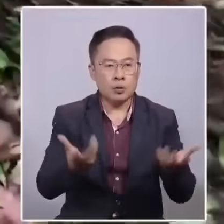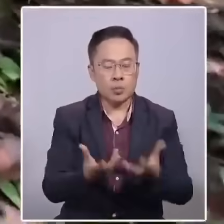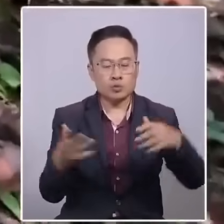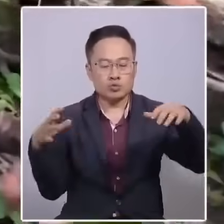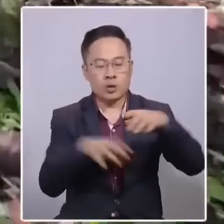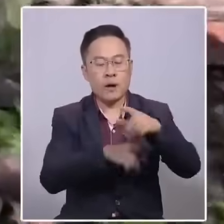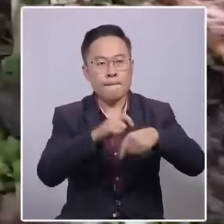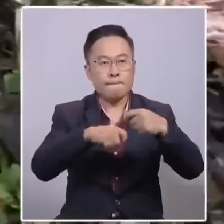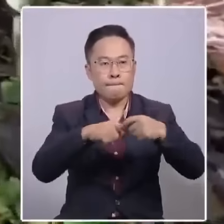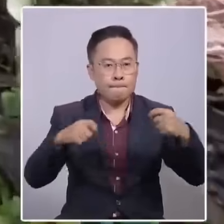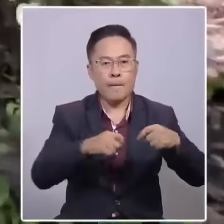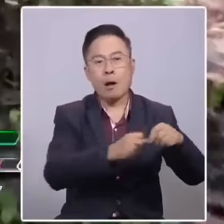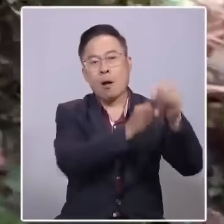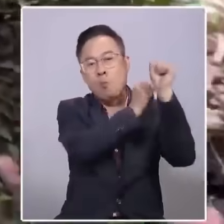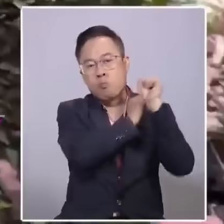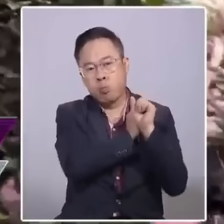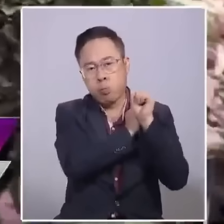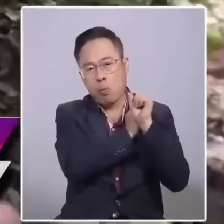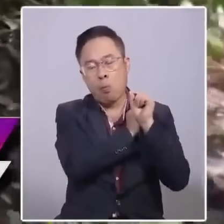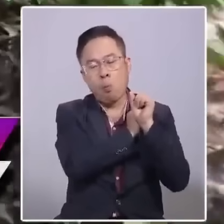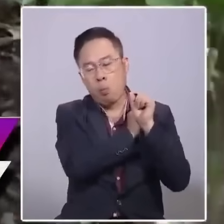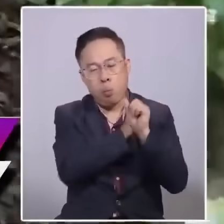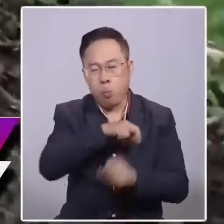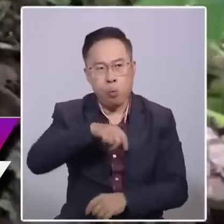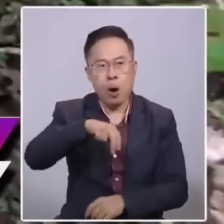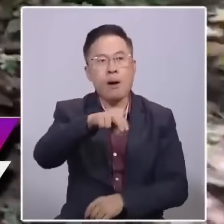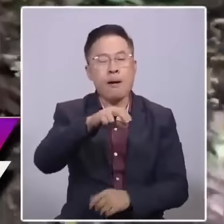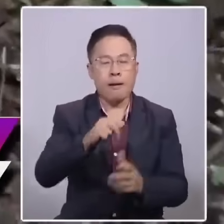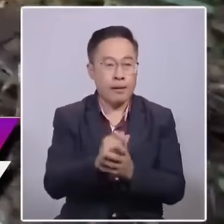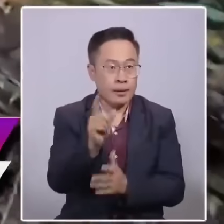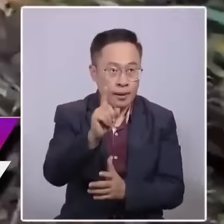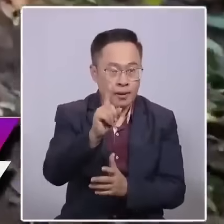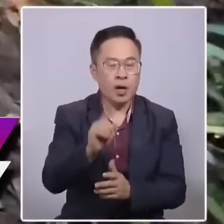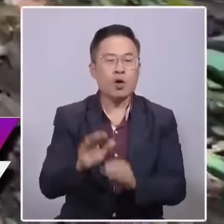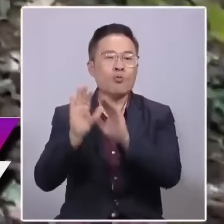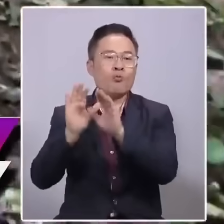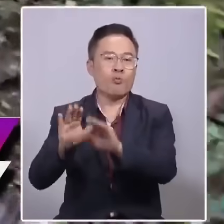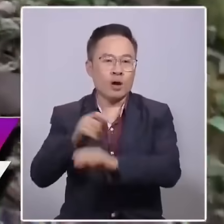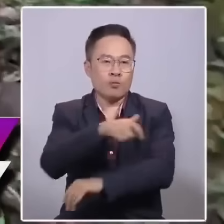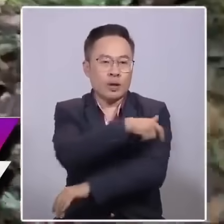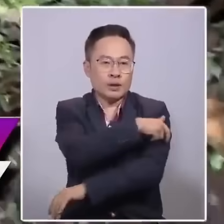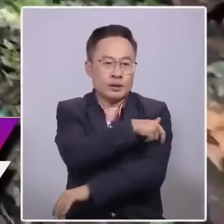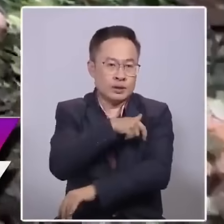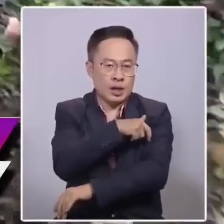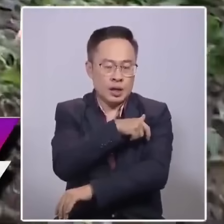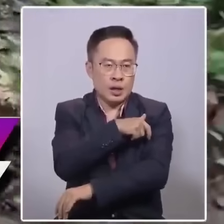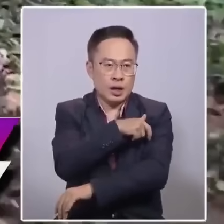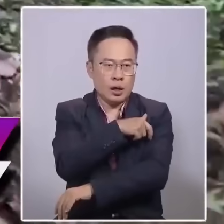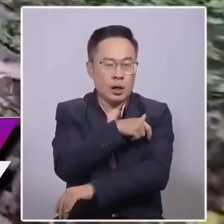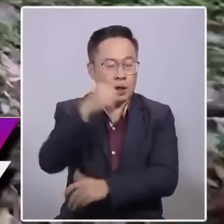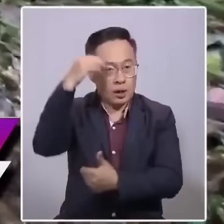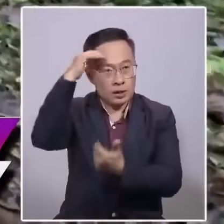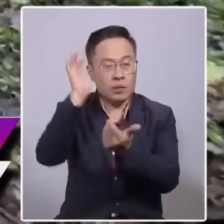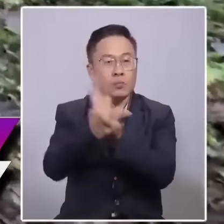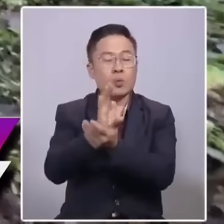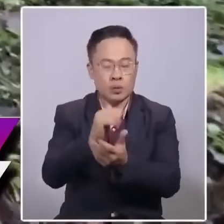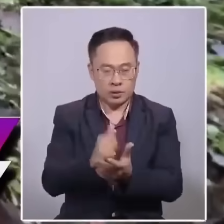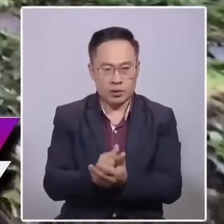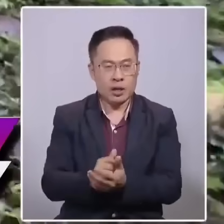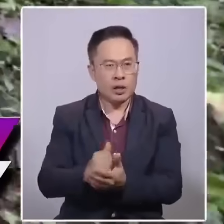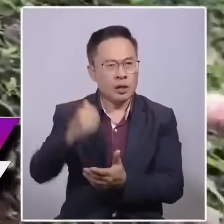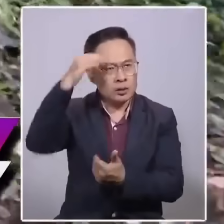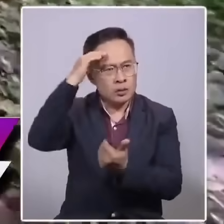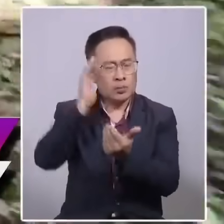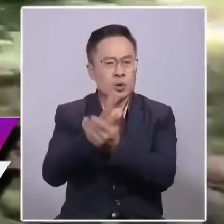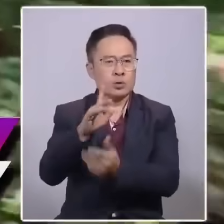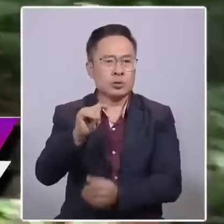ใส่ถุงกระสอบปุ๋ยครับ 4กระสอบฝากเอาไว้ที่ตำรวจชุดชายแดนไทย 54นะฮะที่